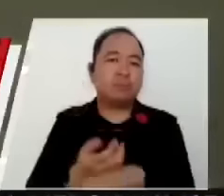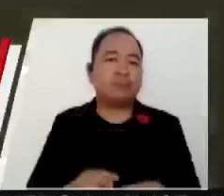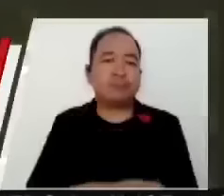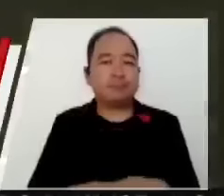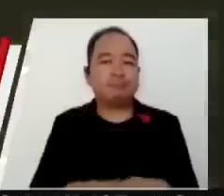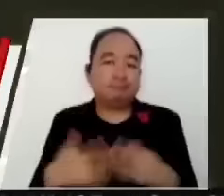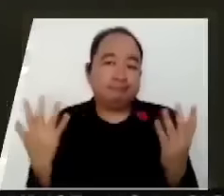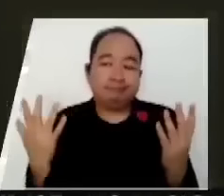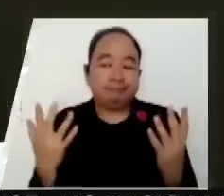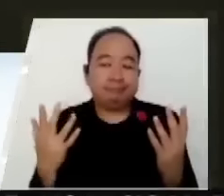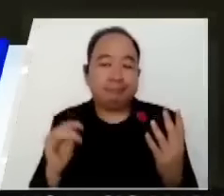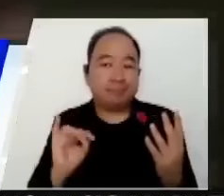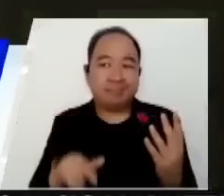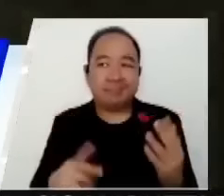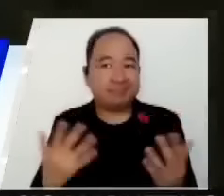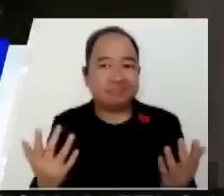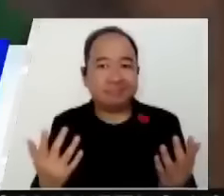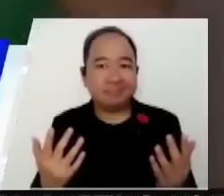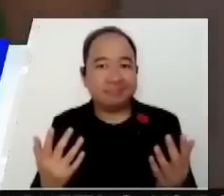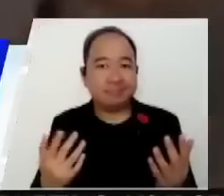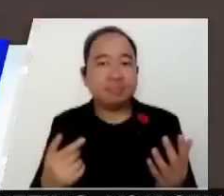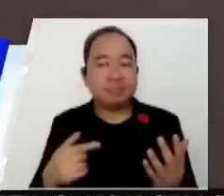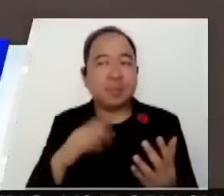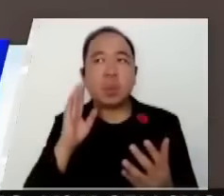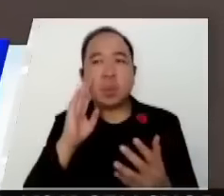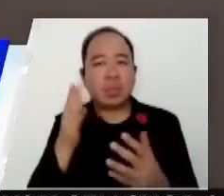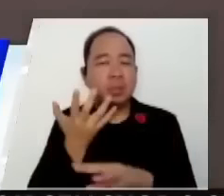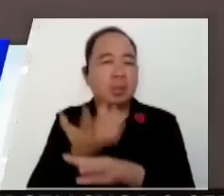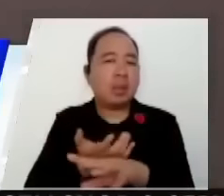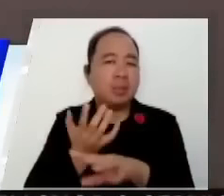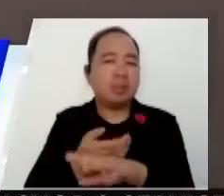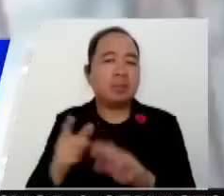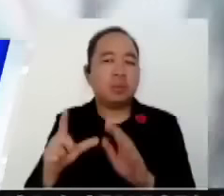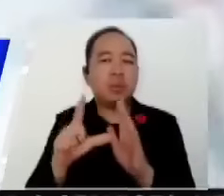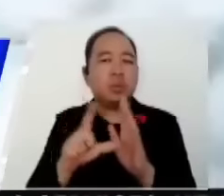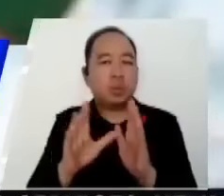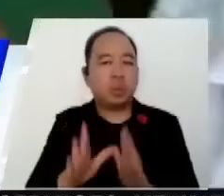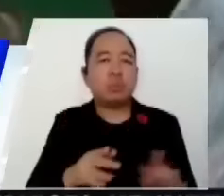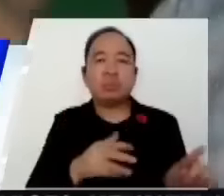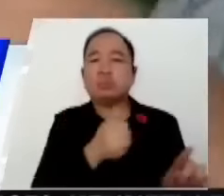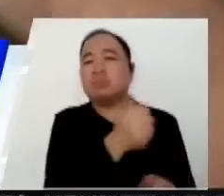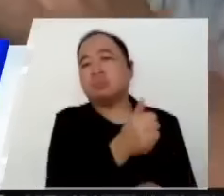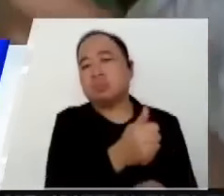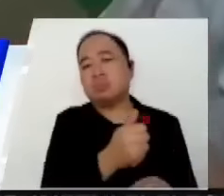Mag-aapil kayo, siyempre. Oo, yung lawyer namin bahala.